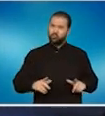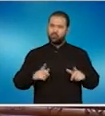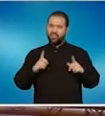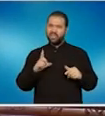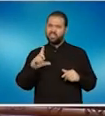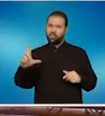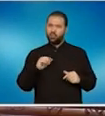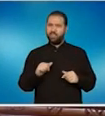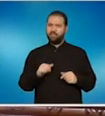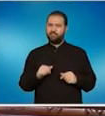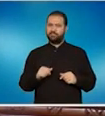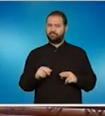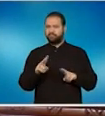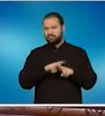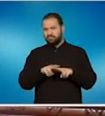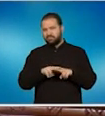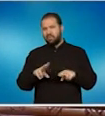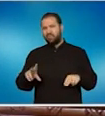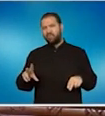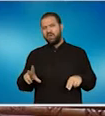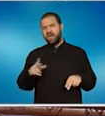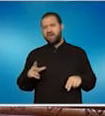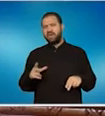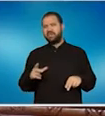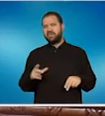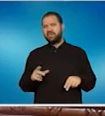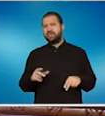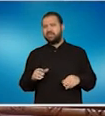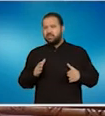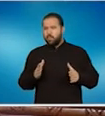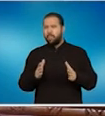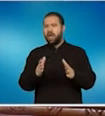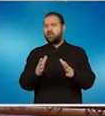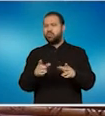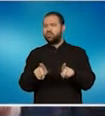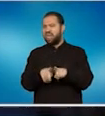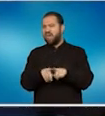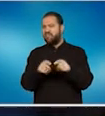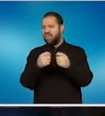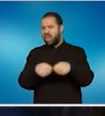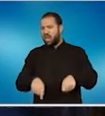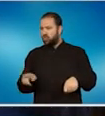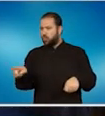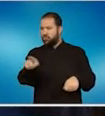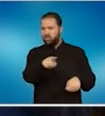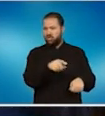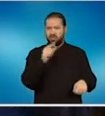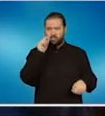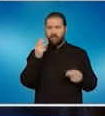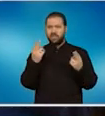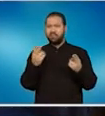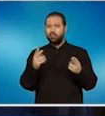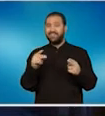lui. Cumva pare un parcurs comun, dar există la un moment dat